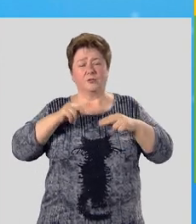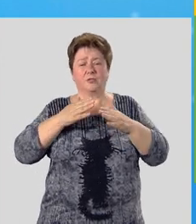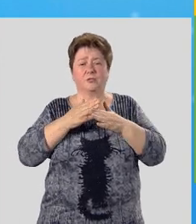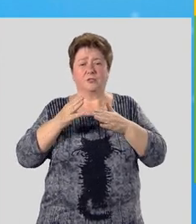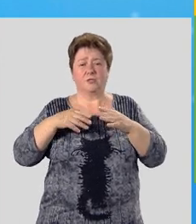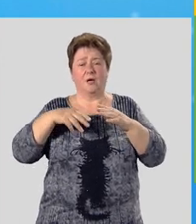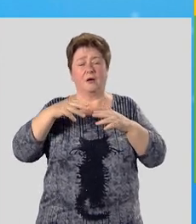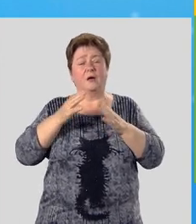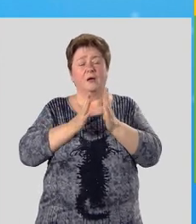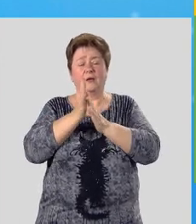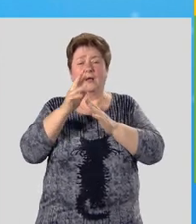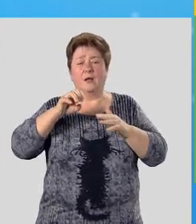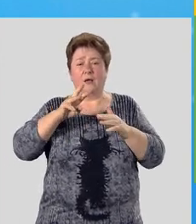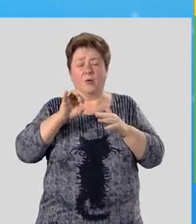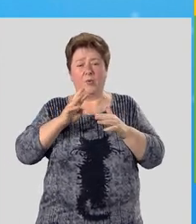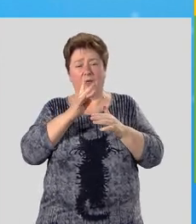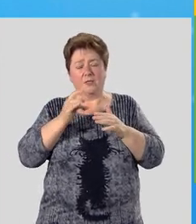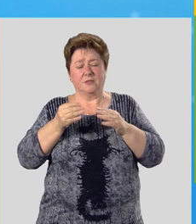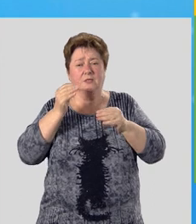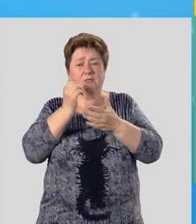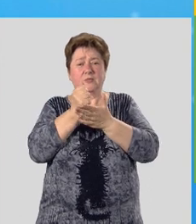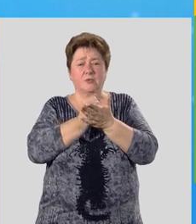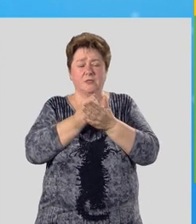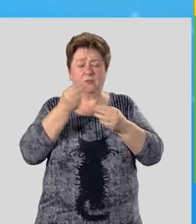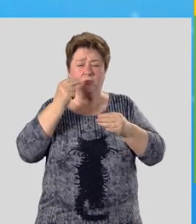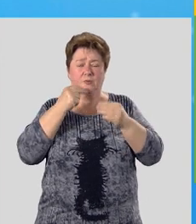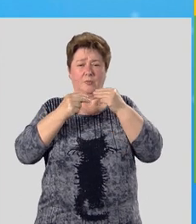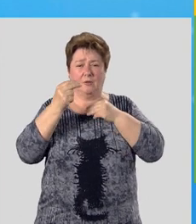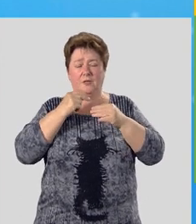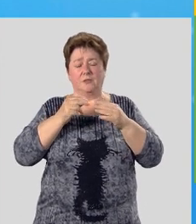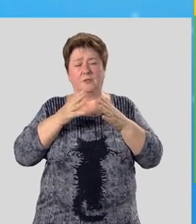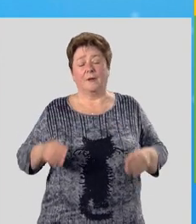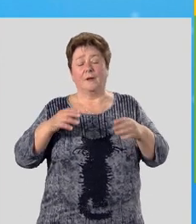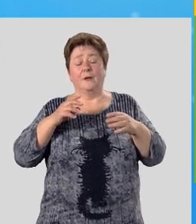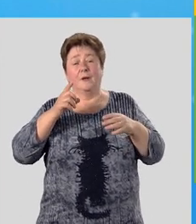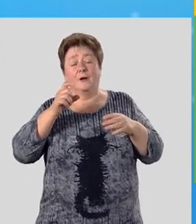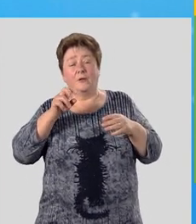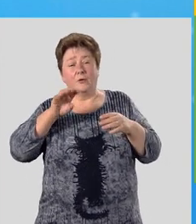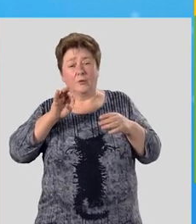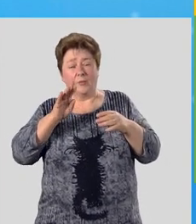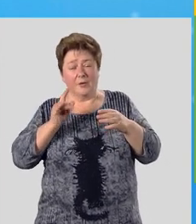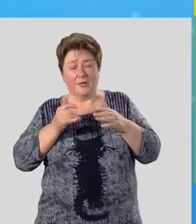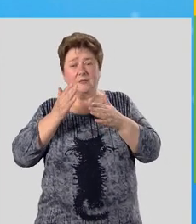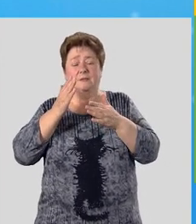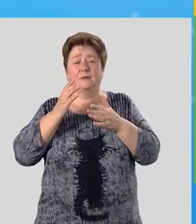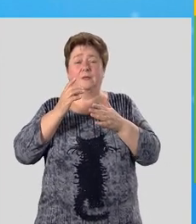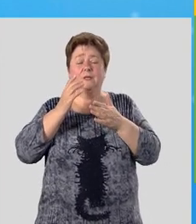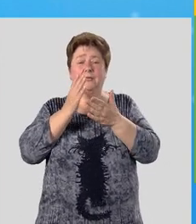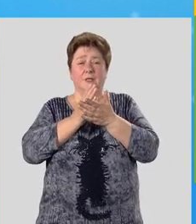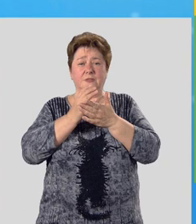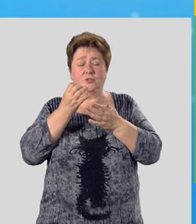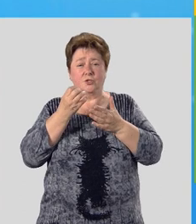растений. В лейкопластах запасаются питательные вещества. Кроме хлоропластов, хромопластов